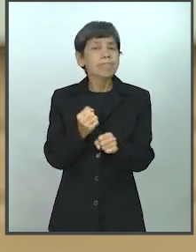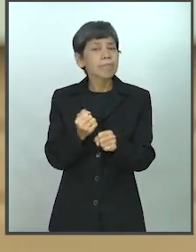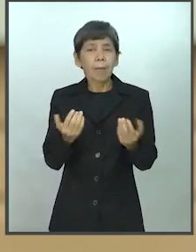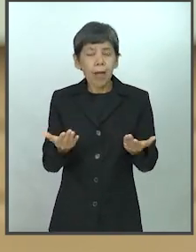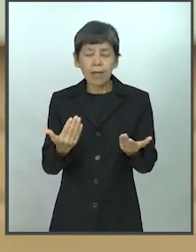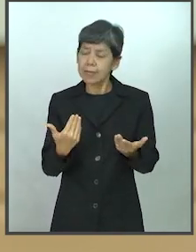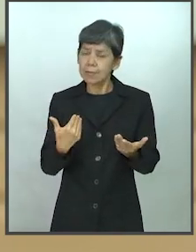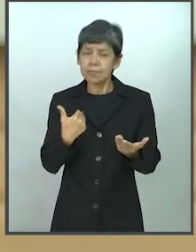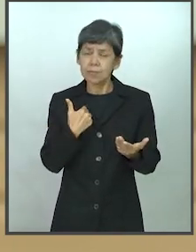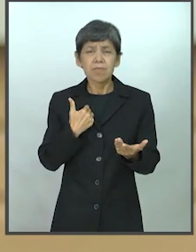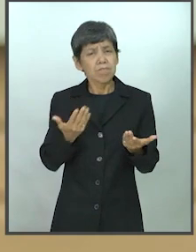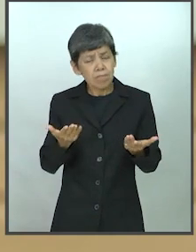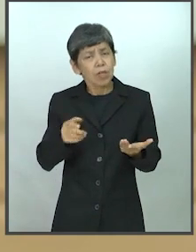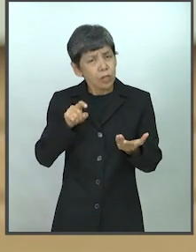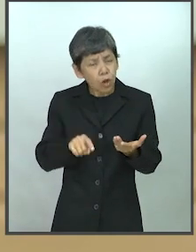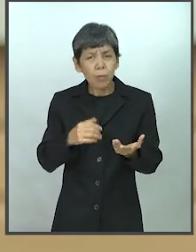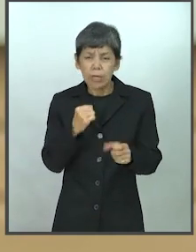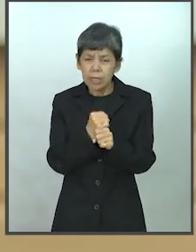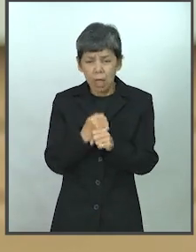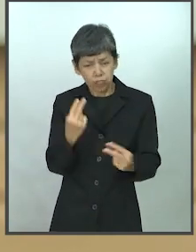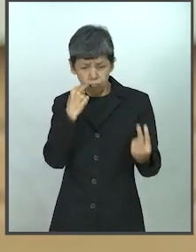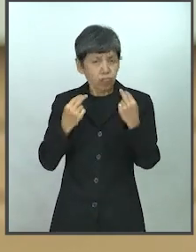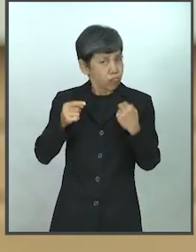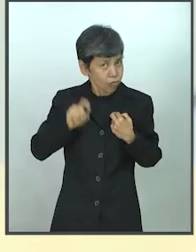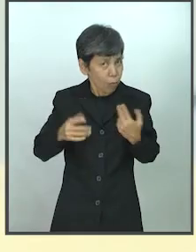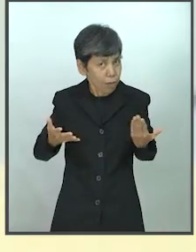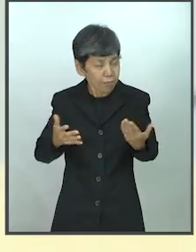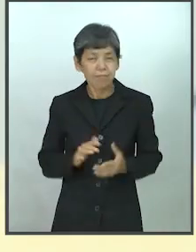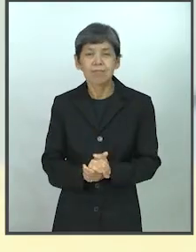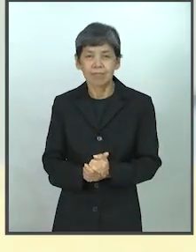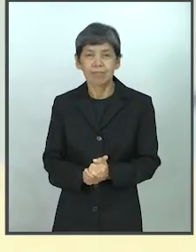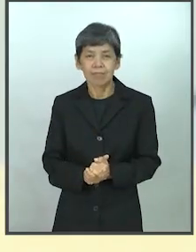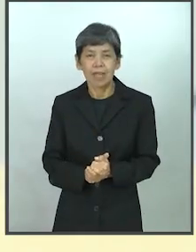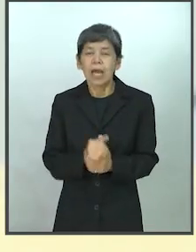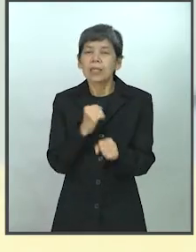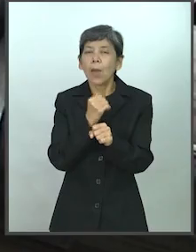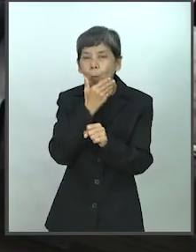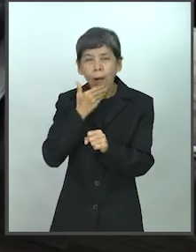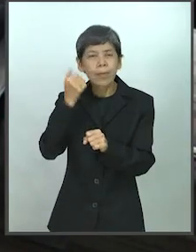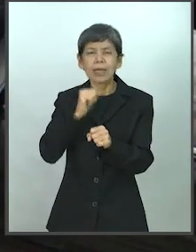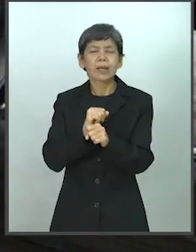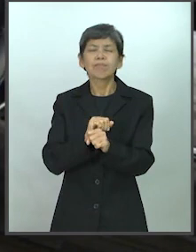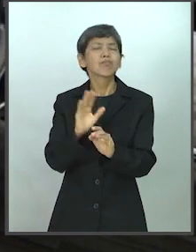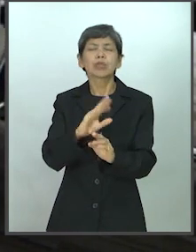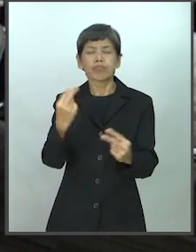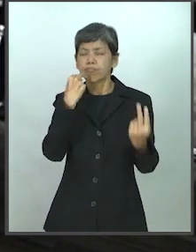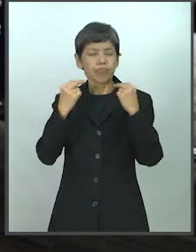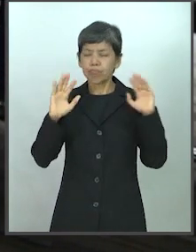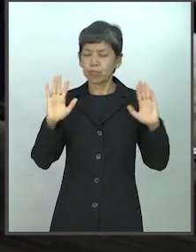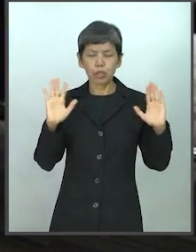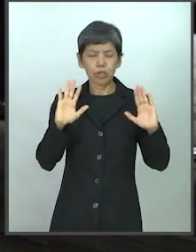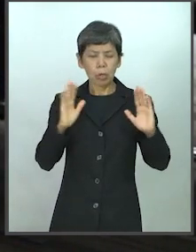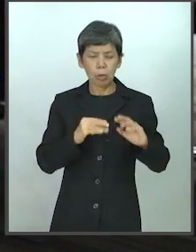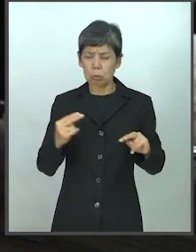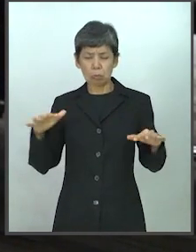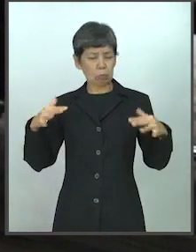ได้บ้างแล้วจำเป็นไหมที่จะต้องทำให้คนอื่นเห็น การทำความดีนะคะไม่จำเป็นต้องให้